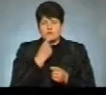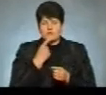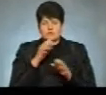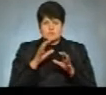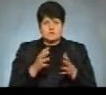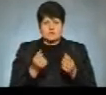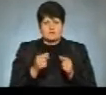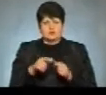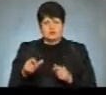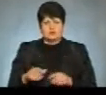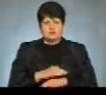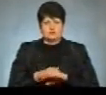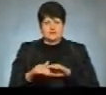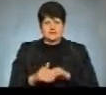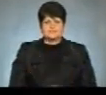акції на вулиці.